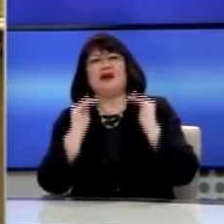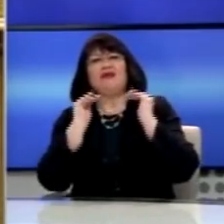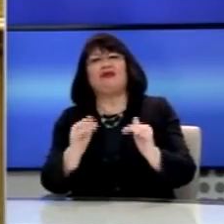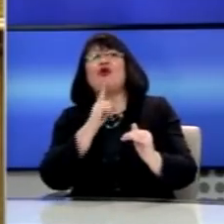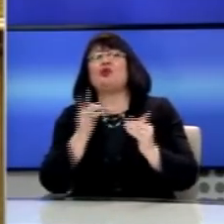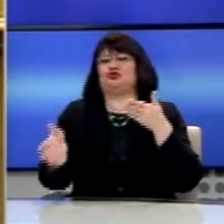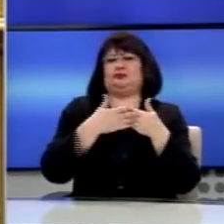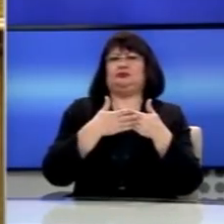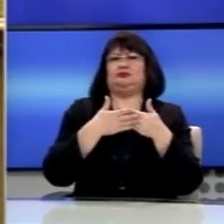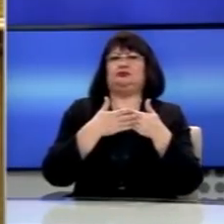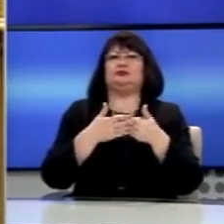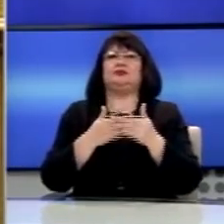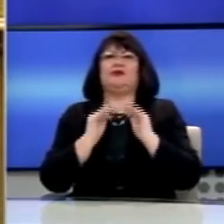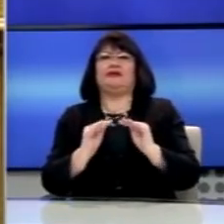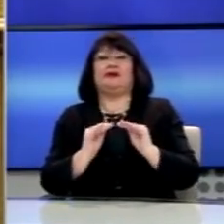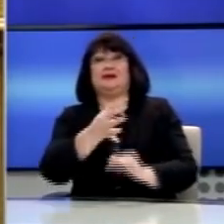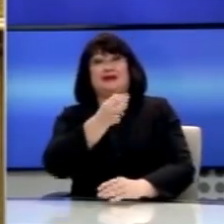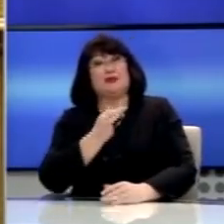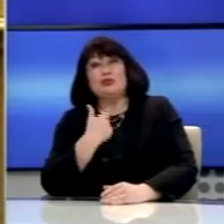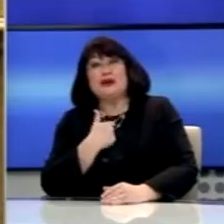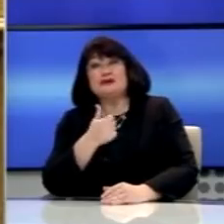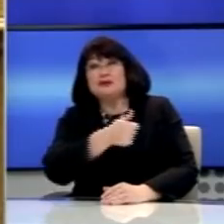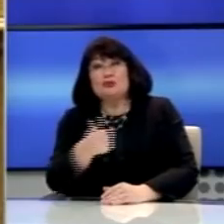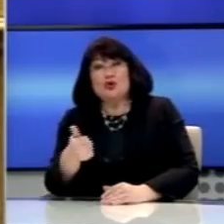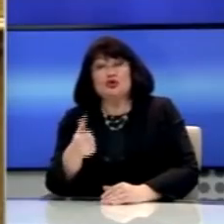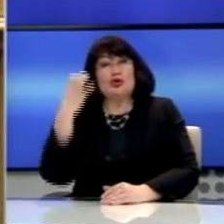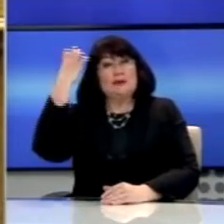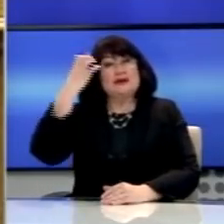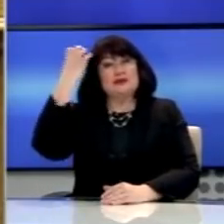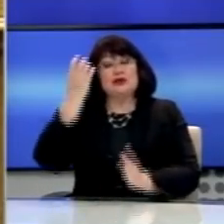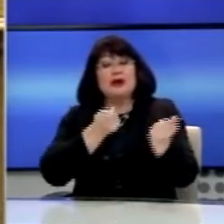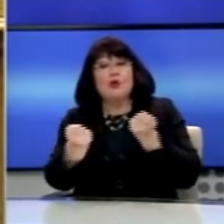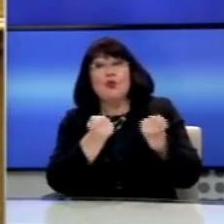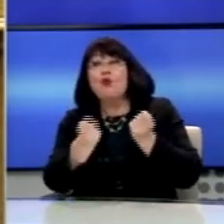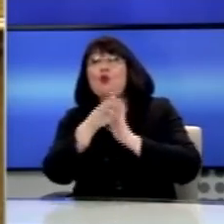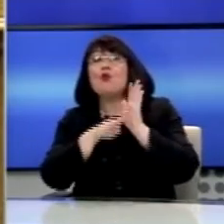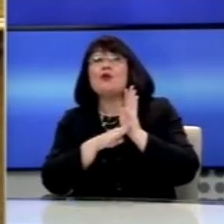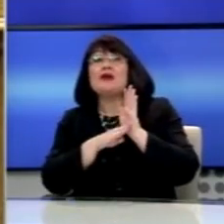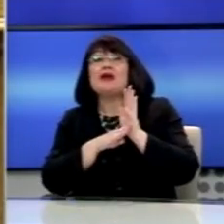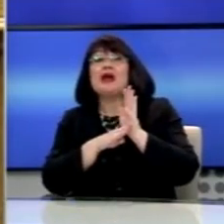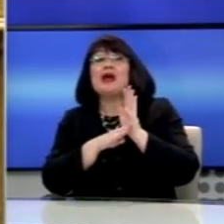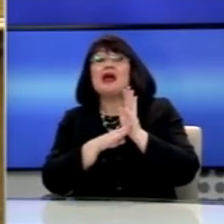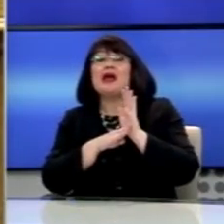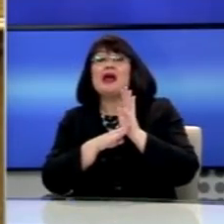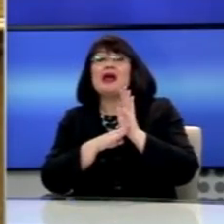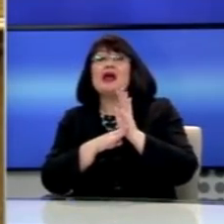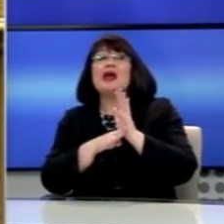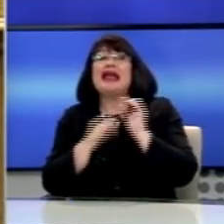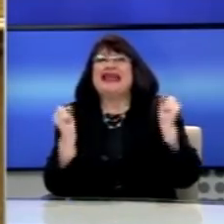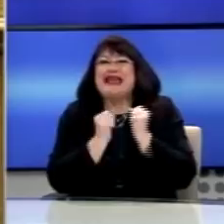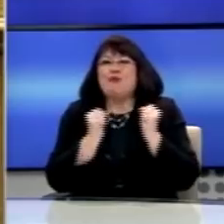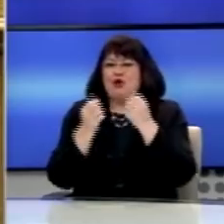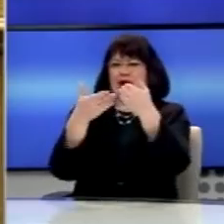που τα κλείσατε. Εκτός να μας πείτε πως η μοναδική επιστημονική οδηγία ήταν τα ανοιχτά παράθυρα, το